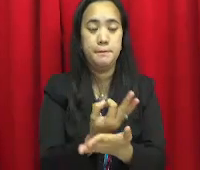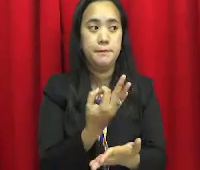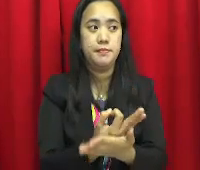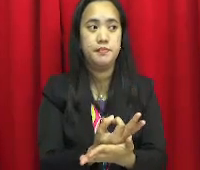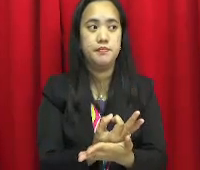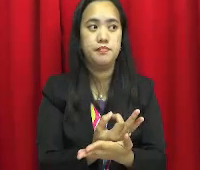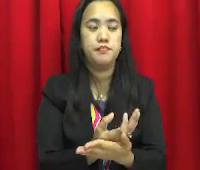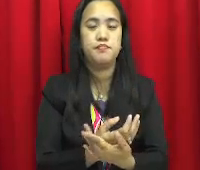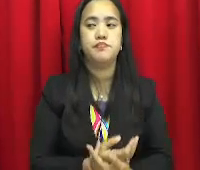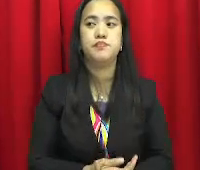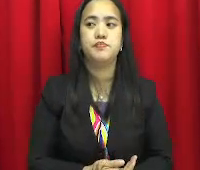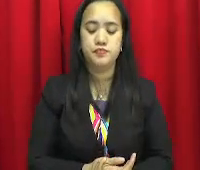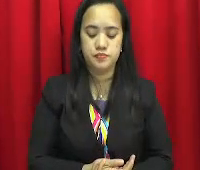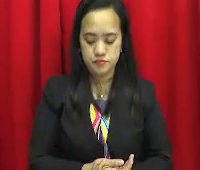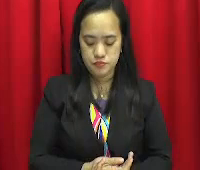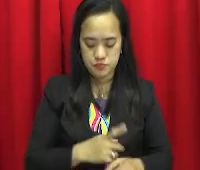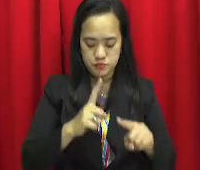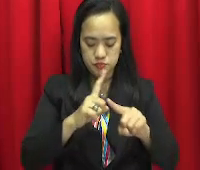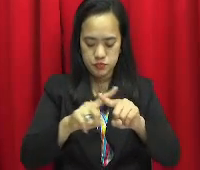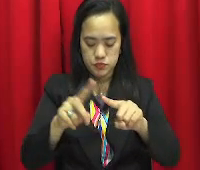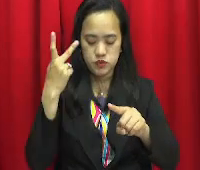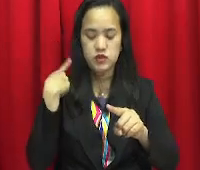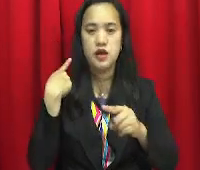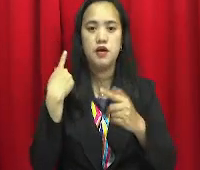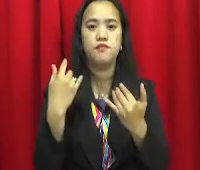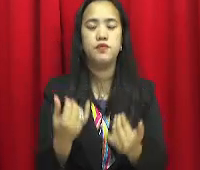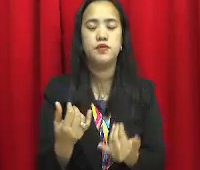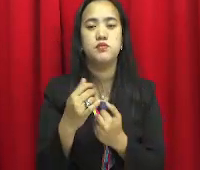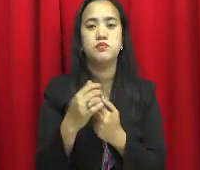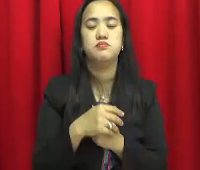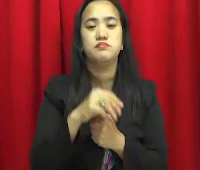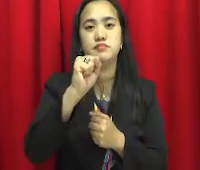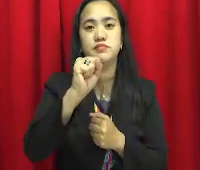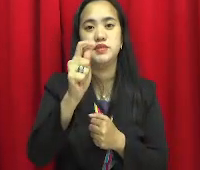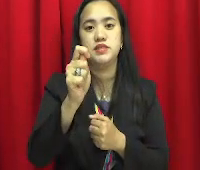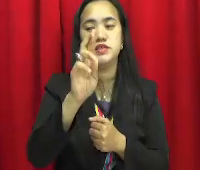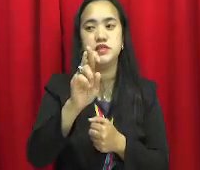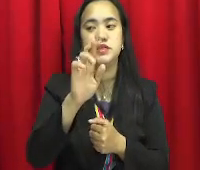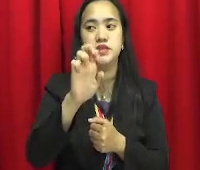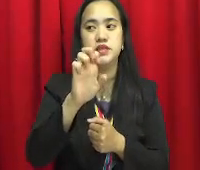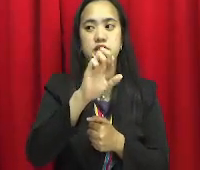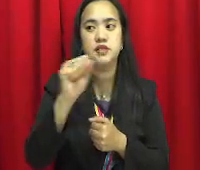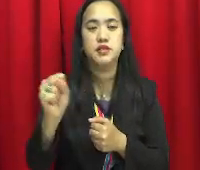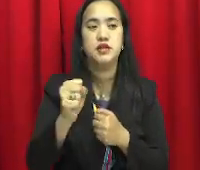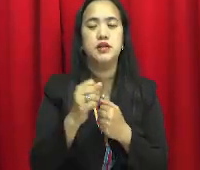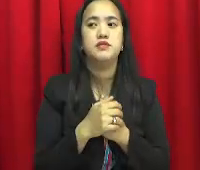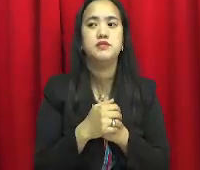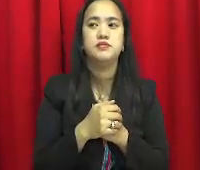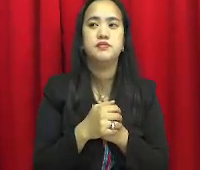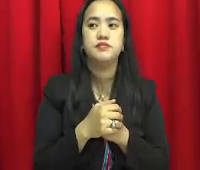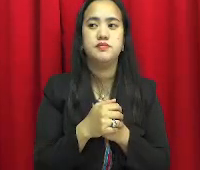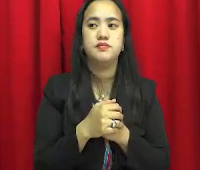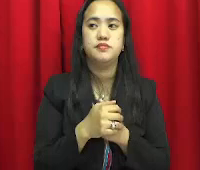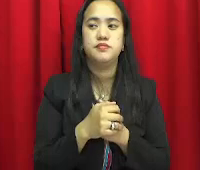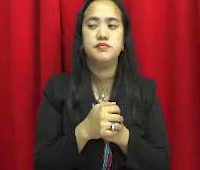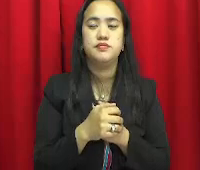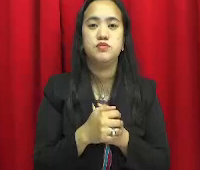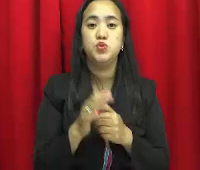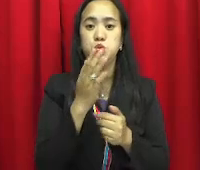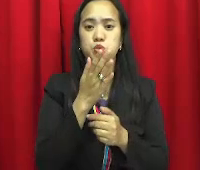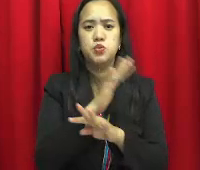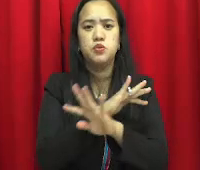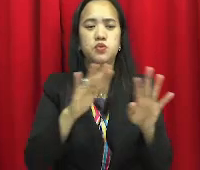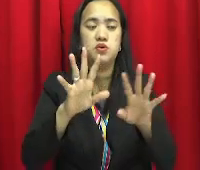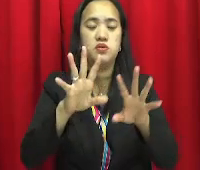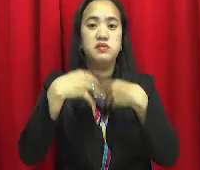hindi mo yan mababayaran. Saka yung stress na iniisip mo yung anak mo na nasa work ka, tapos yung anak mo nasa bahay na hindi may sakit. Hindi ka rin makakapokus sa trabaho,